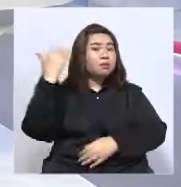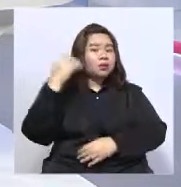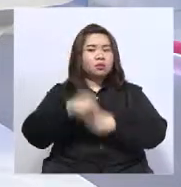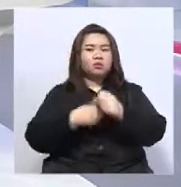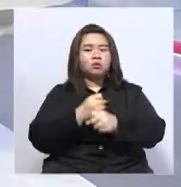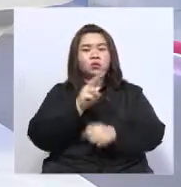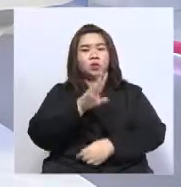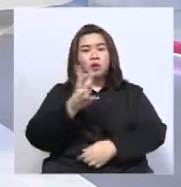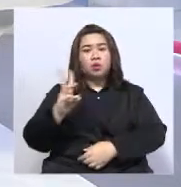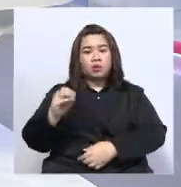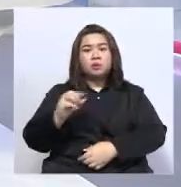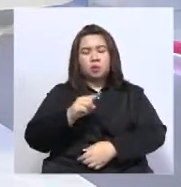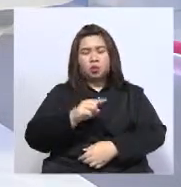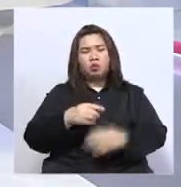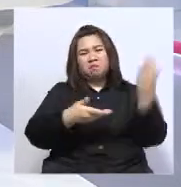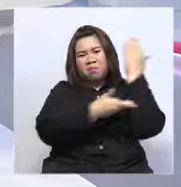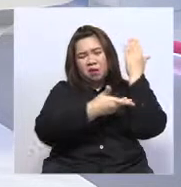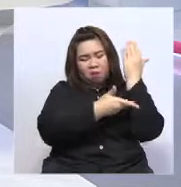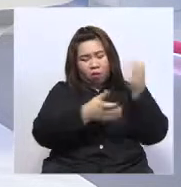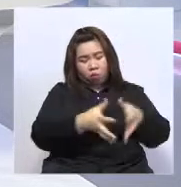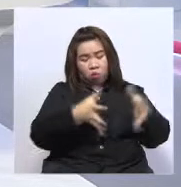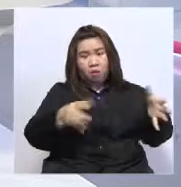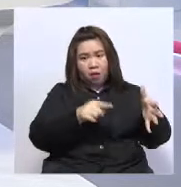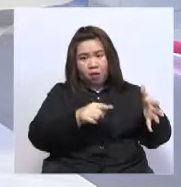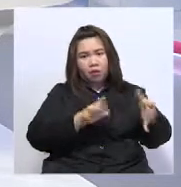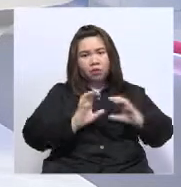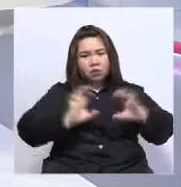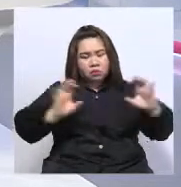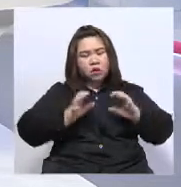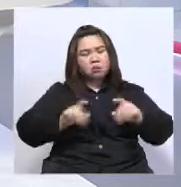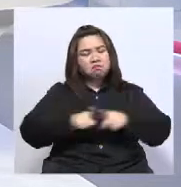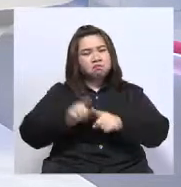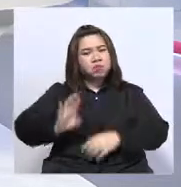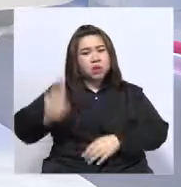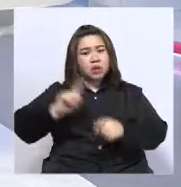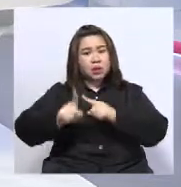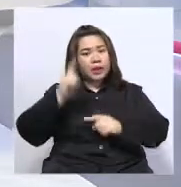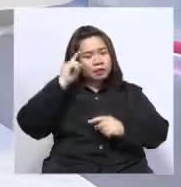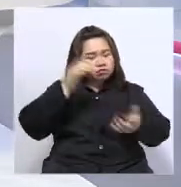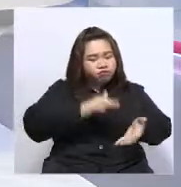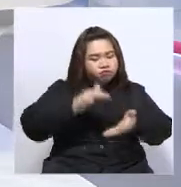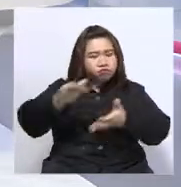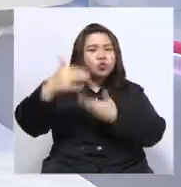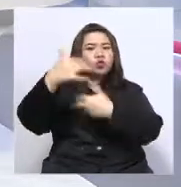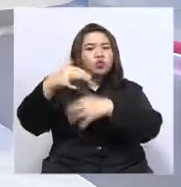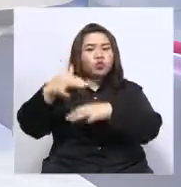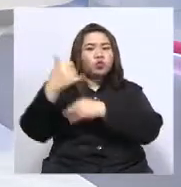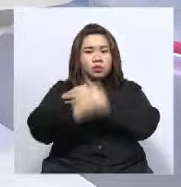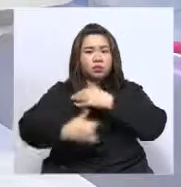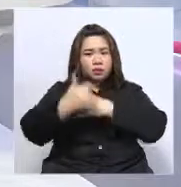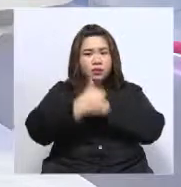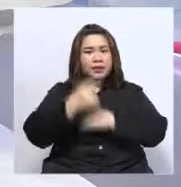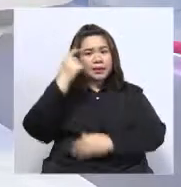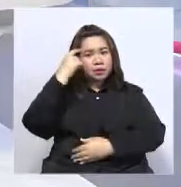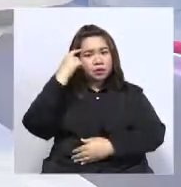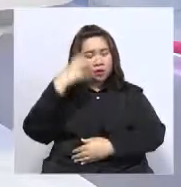แล้ว2560นั่นเองทางภาครัฐแล้วก็เอกชนในพื้นที่ก็ร่วมที่จะผลักดันนำผลผลิตส่วนหนึ่งเนี่ยส่งออกไปยังต่างประเทศนะคะโดย